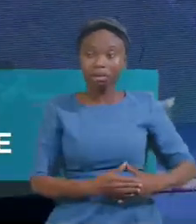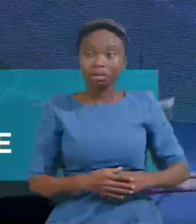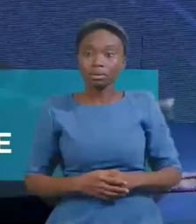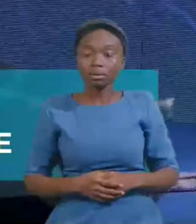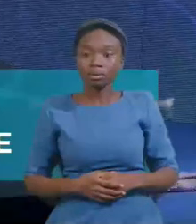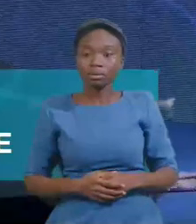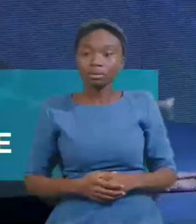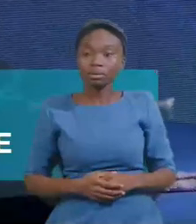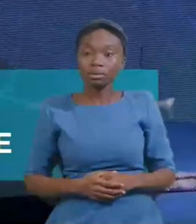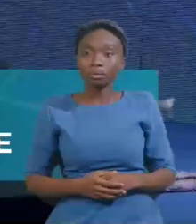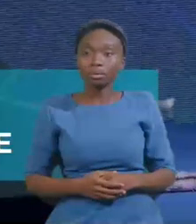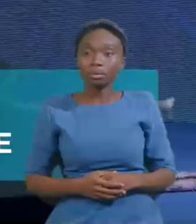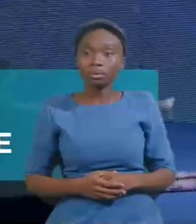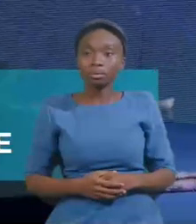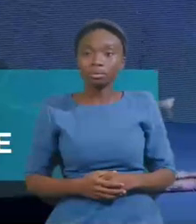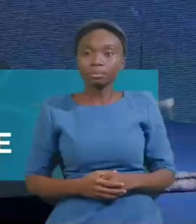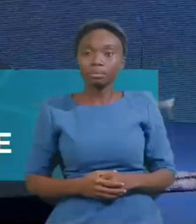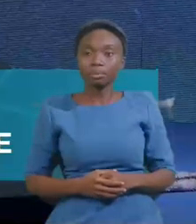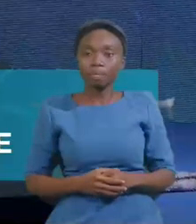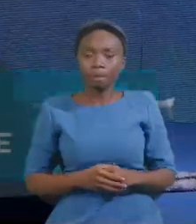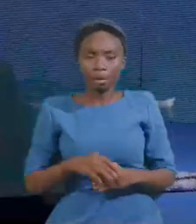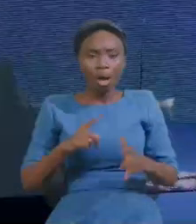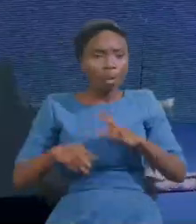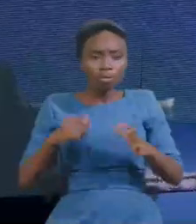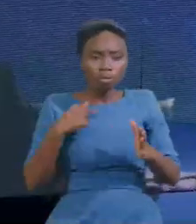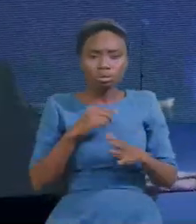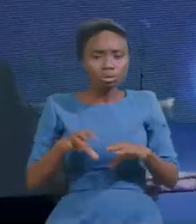Et tout d'un coup, ils ont vu les obstacles, les barrières autour d'eux.